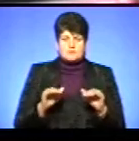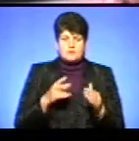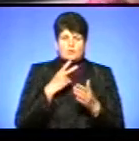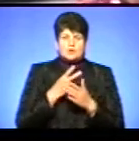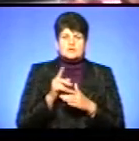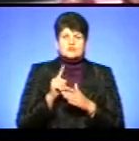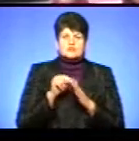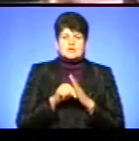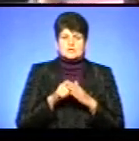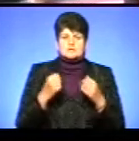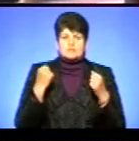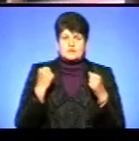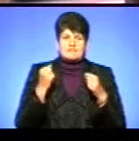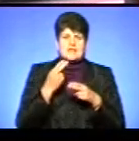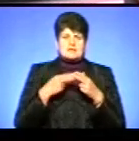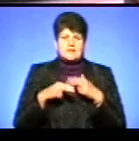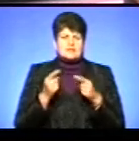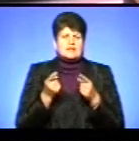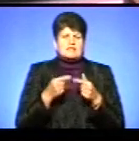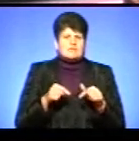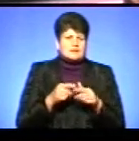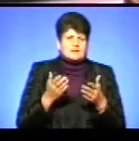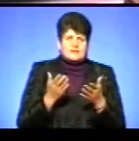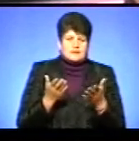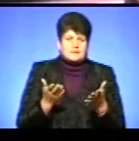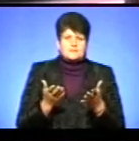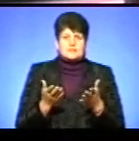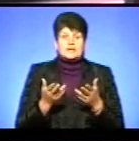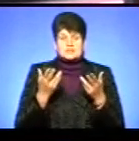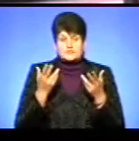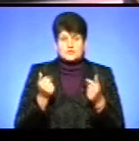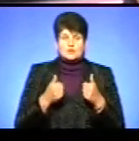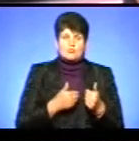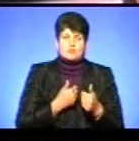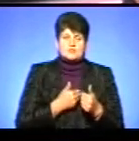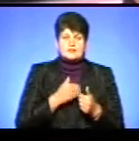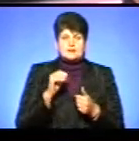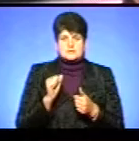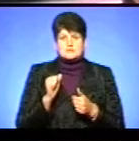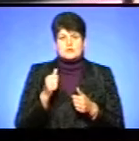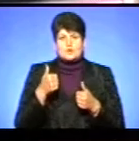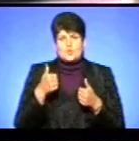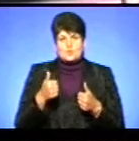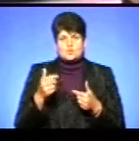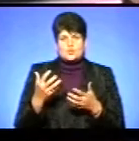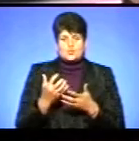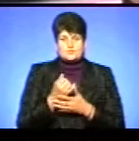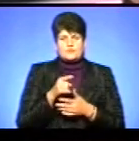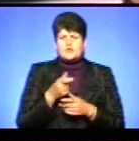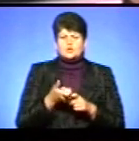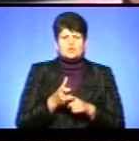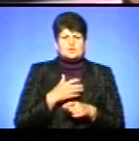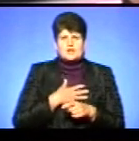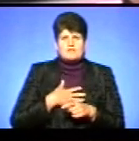таке спортивна гімнастика, її різновиди, які є, і, звичайно ж, побажати Анастасії хорошого успіху, тому що вона дуже